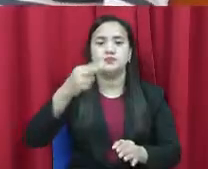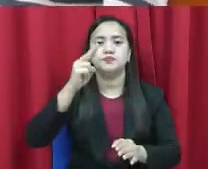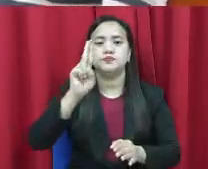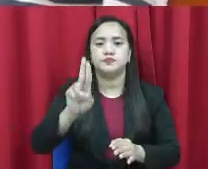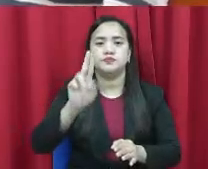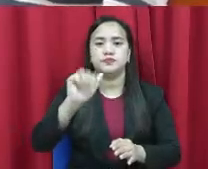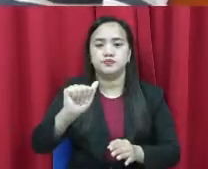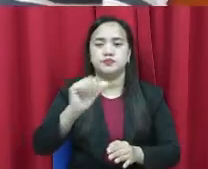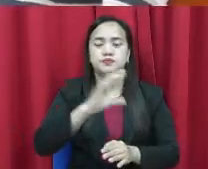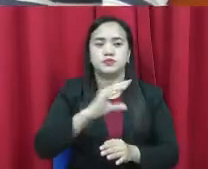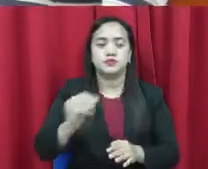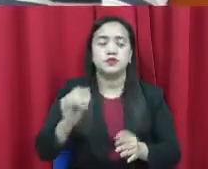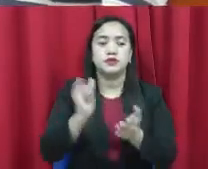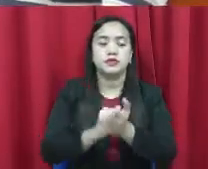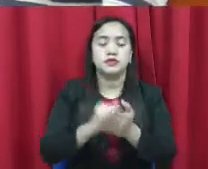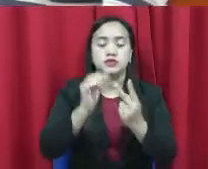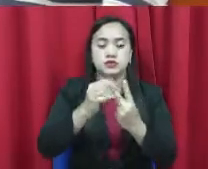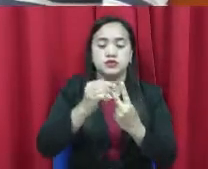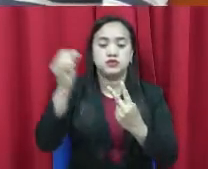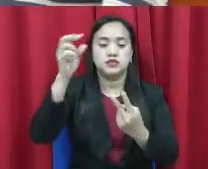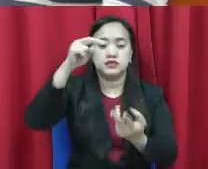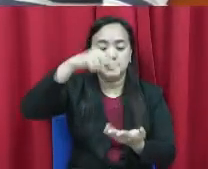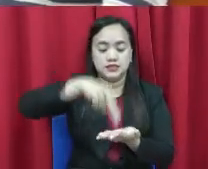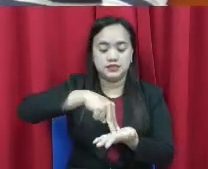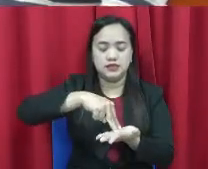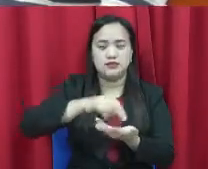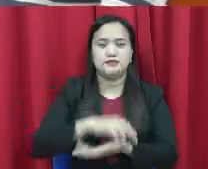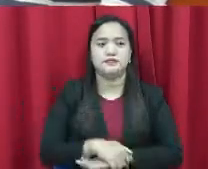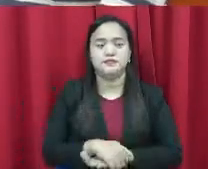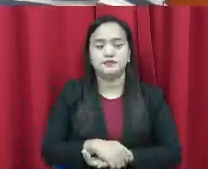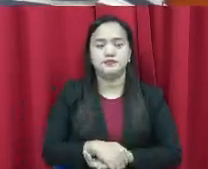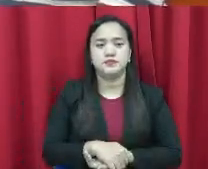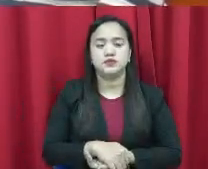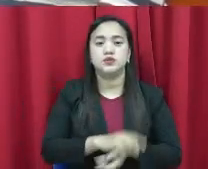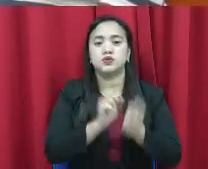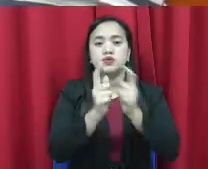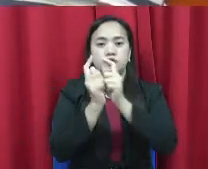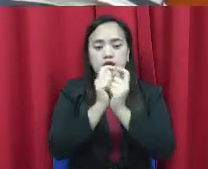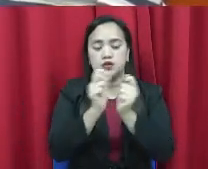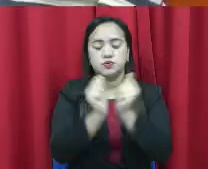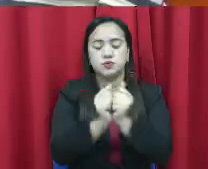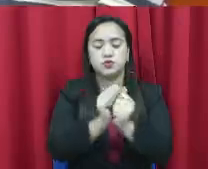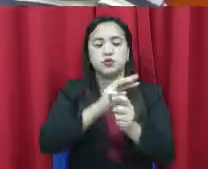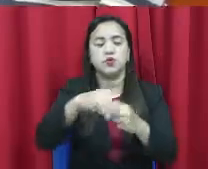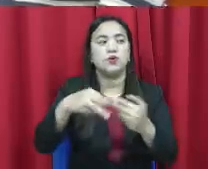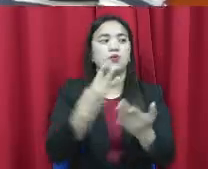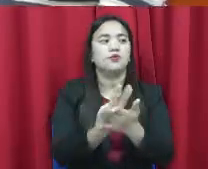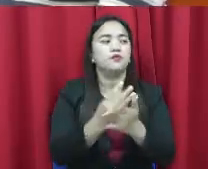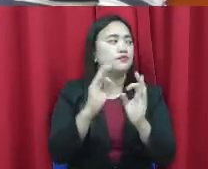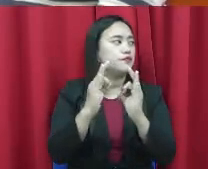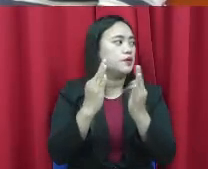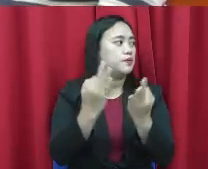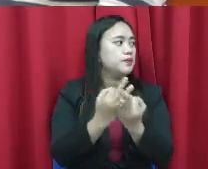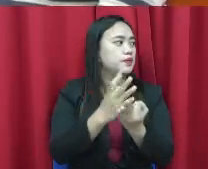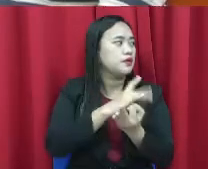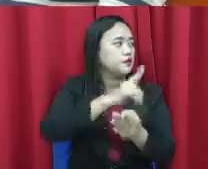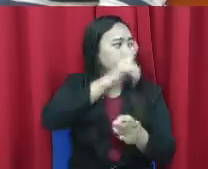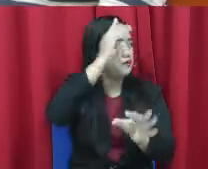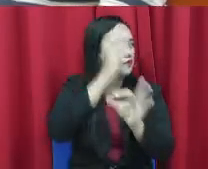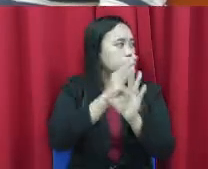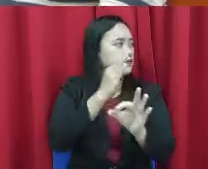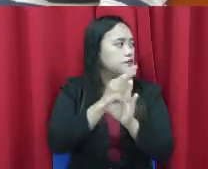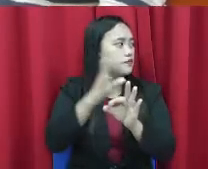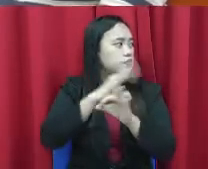pinili nila at talagang nag-stand siya na siya at ang kanyang pamilya ay Faithfully and